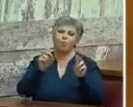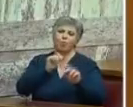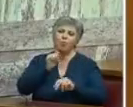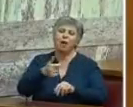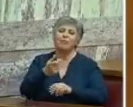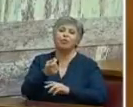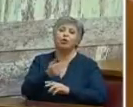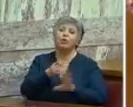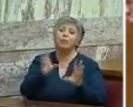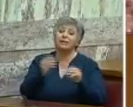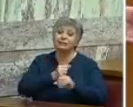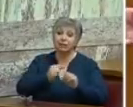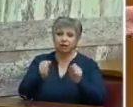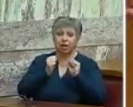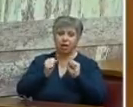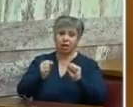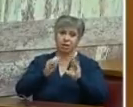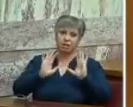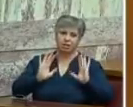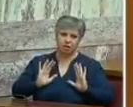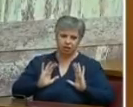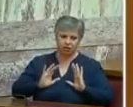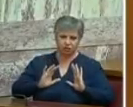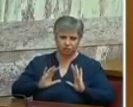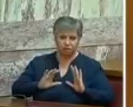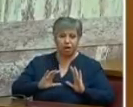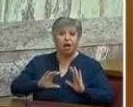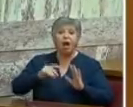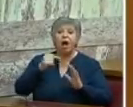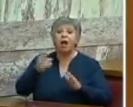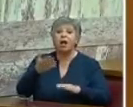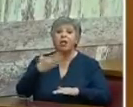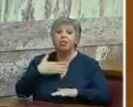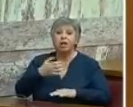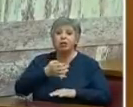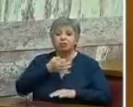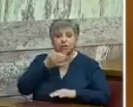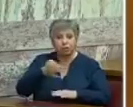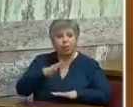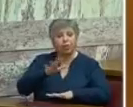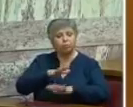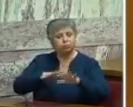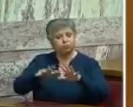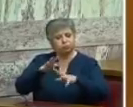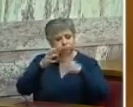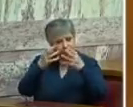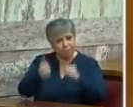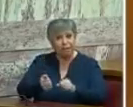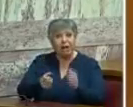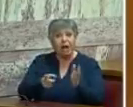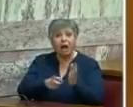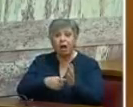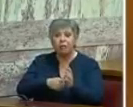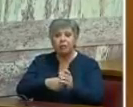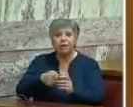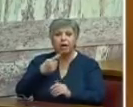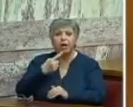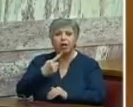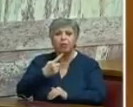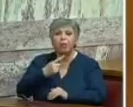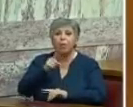σκάνδαλο, αλλά όταν προσωποποιούνται οι ευθύνες και οι ποινικές και οι πολιτικές, δεν ξέρω τίποτα, εγώ είμαι